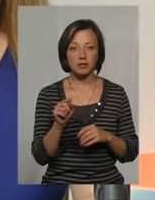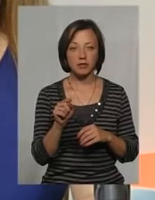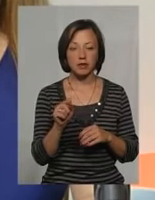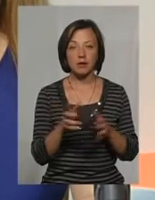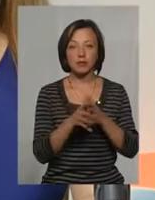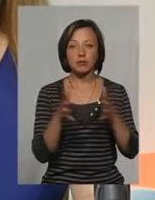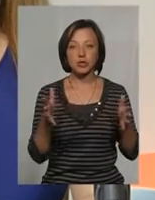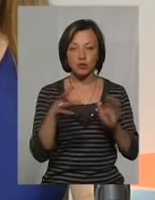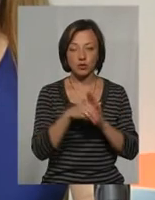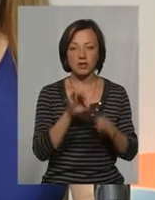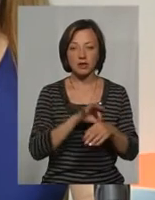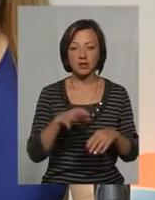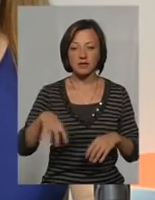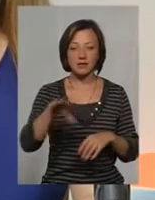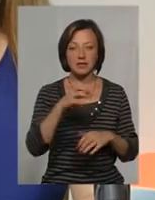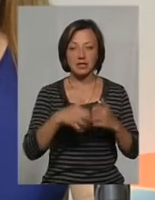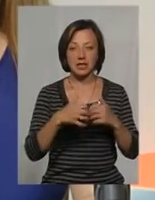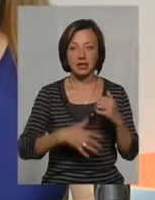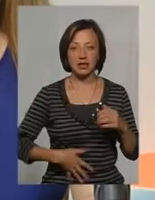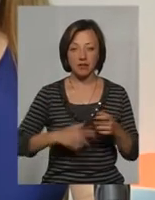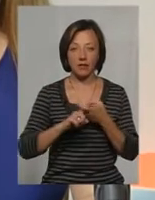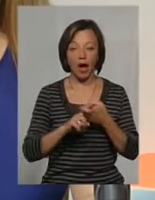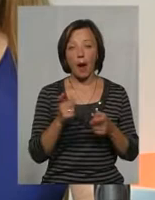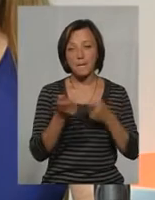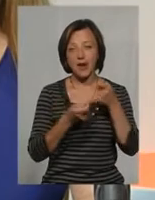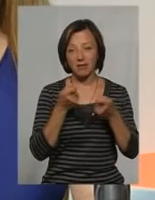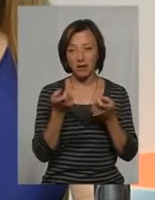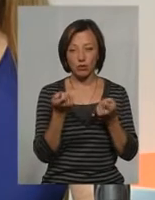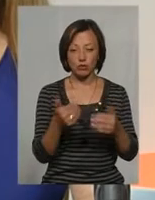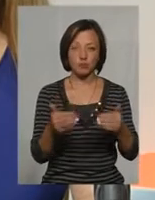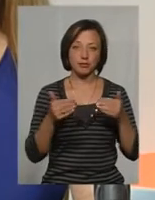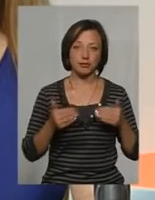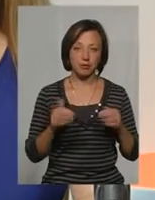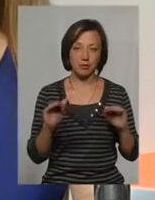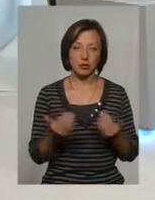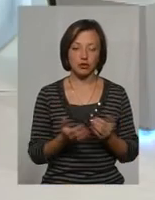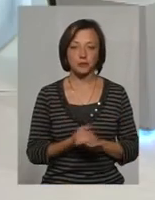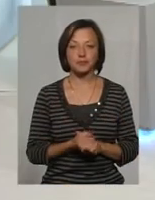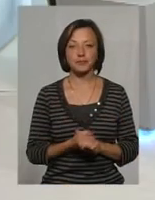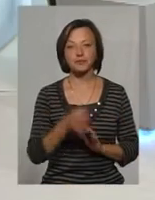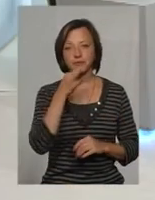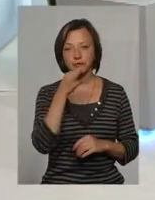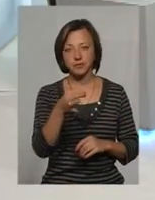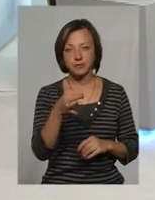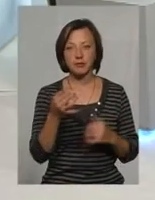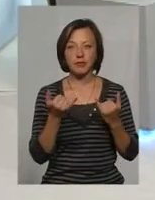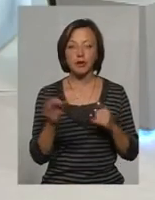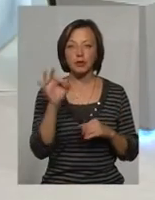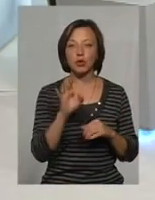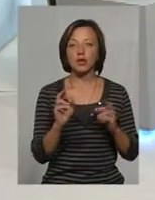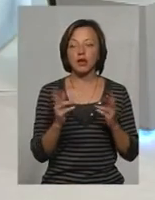структурі захворюваності серед всіх кишкових інфекцій. Бактеріальні трошки зараз відійшли на другий план. І сказати про те,